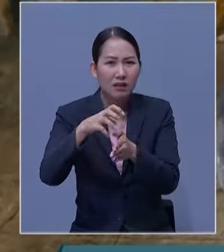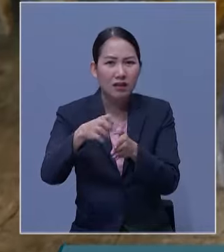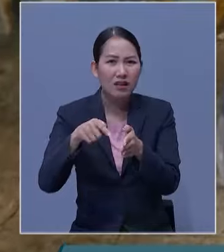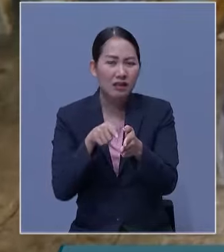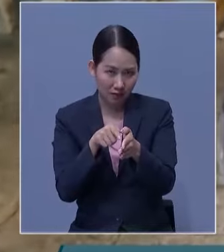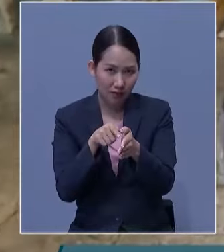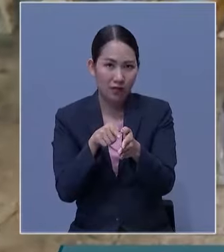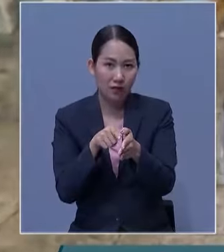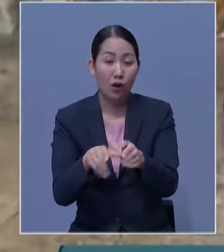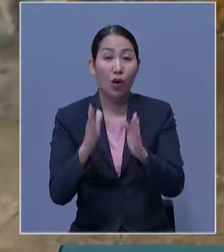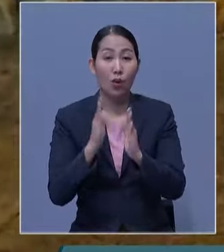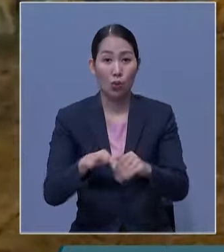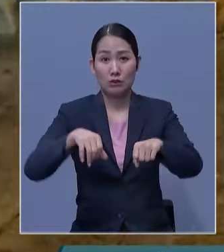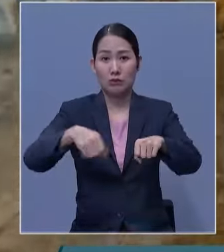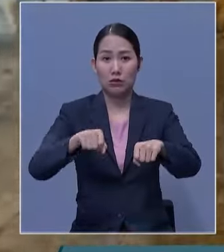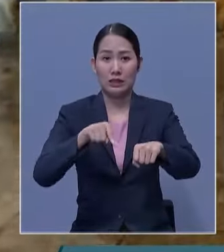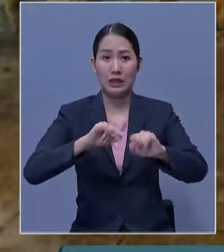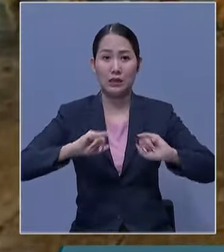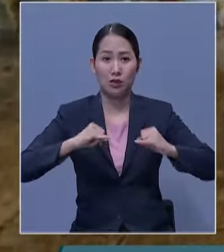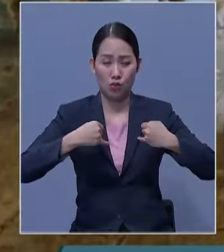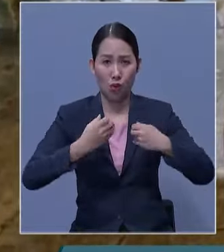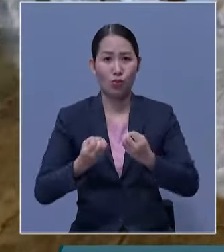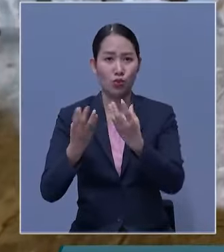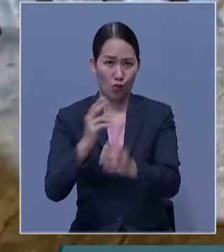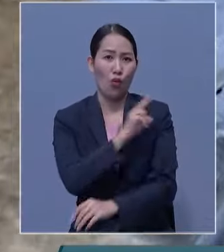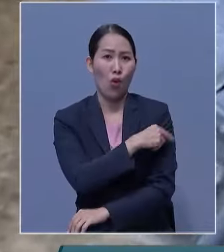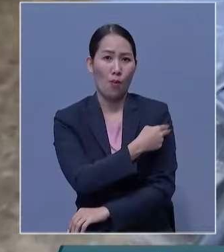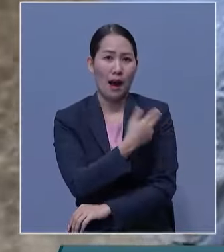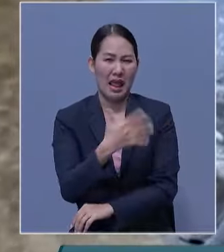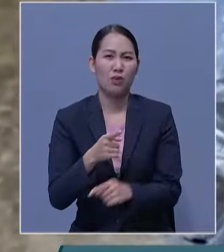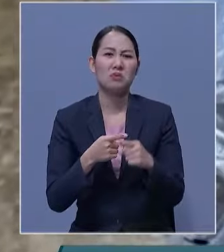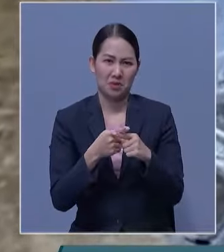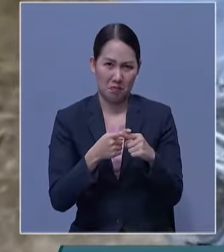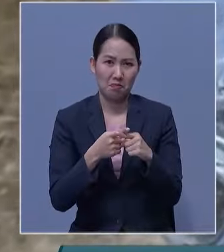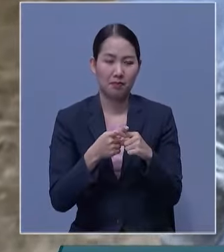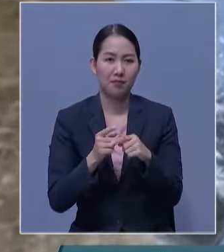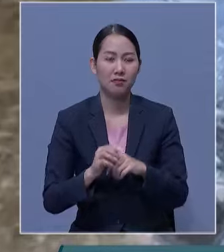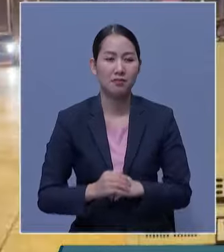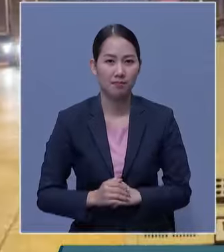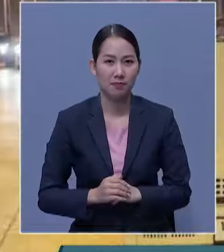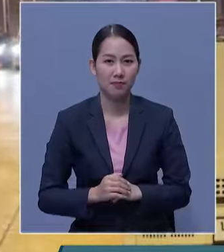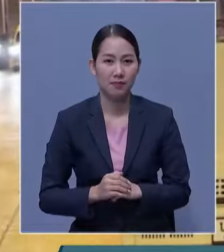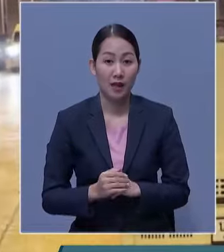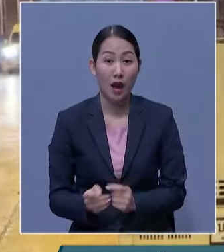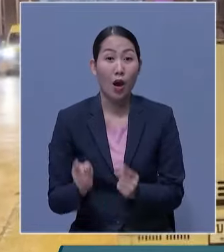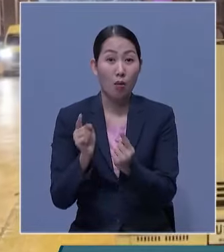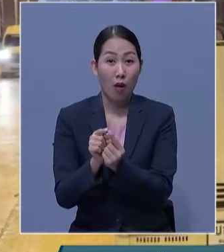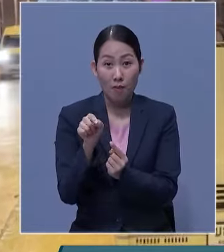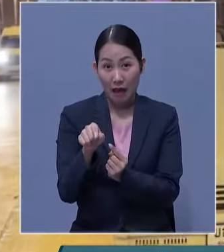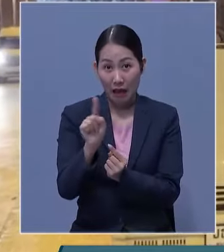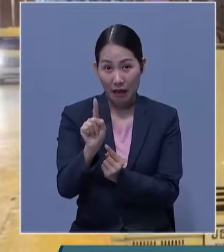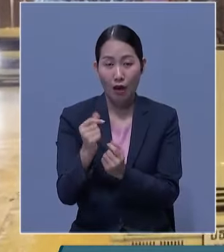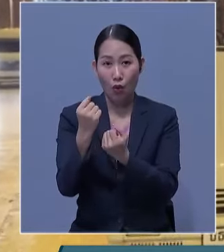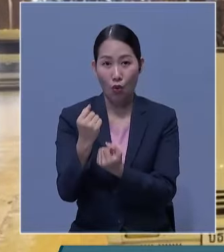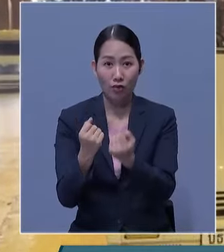ประเจ็บถูกนำตัวส่IGN รูพรีบาลไปก่อนหนานี้ cauนอกจากนั้นยไปเจอรถเก๋งอกครันึงจอดอยู่ในสภาพน